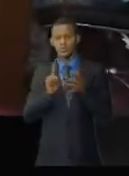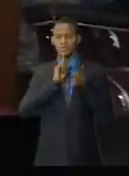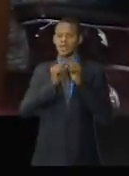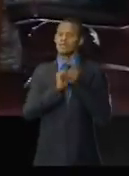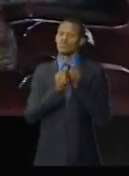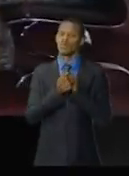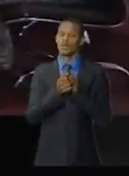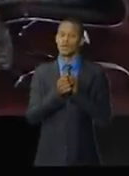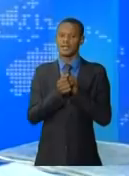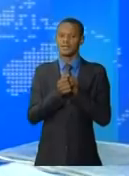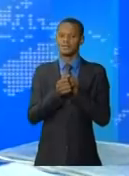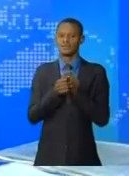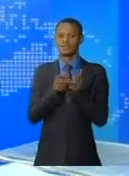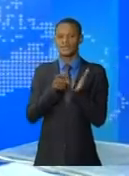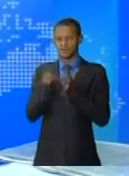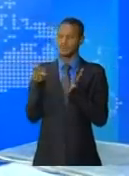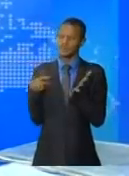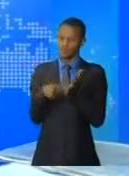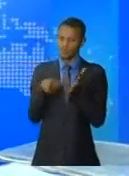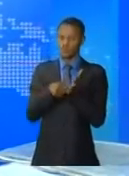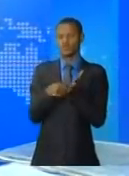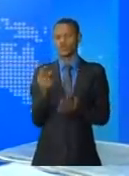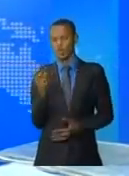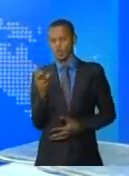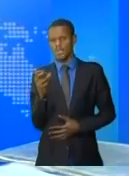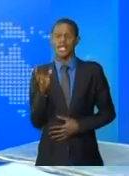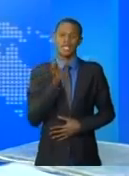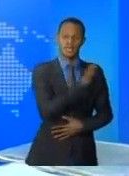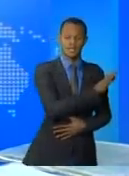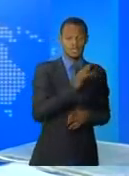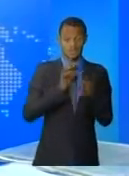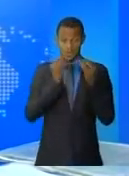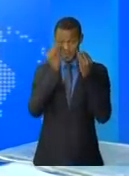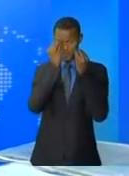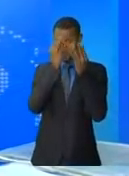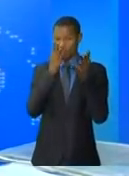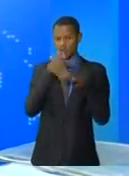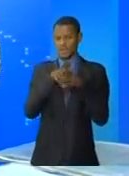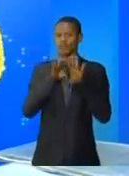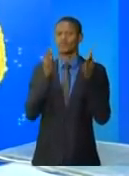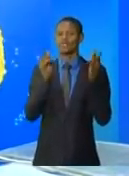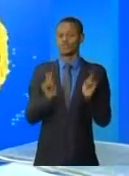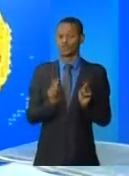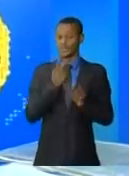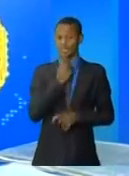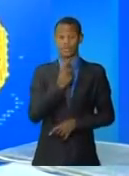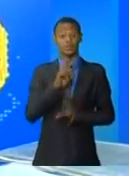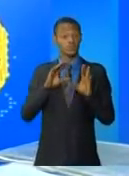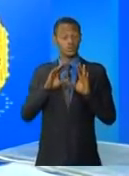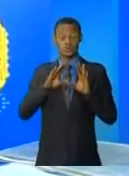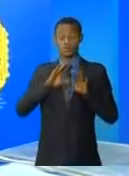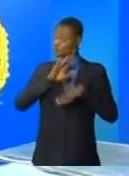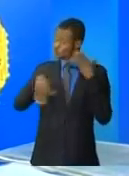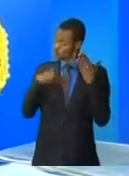redevance minière. Je l'ai dit en ouverture de ce journal, tous les Kuluna qui opèrent encore dans la capitale